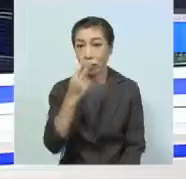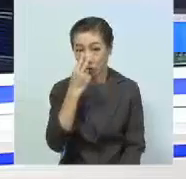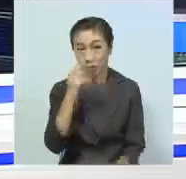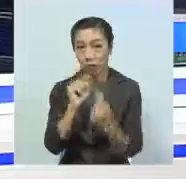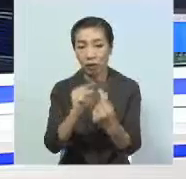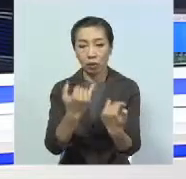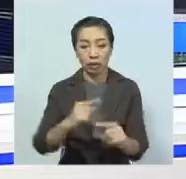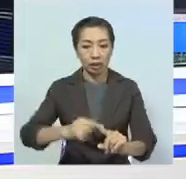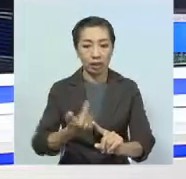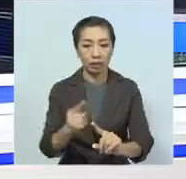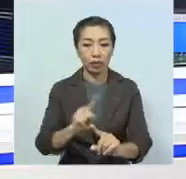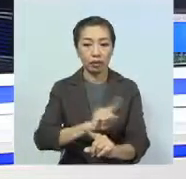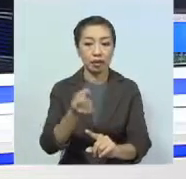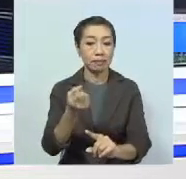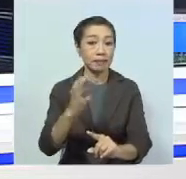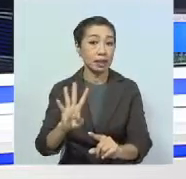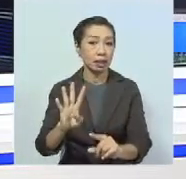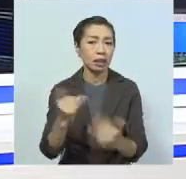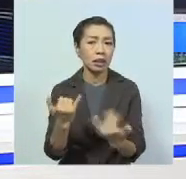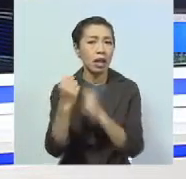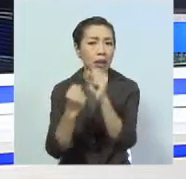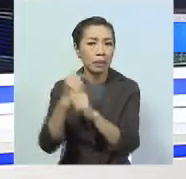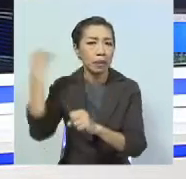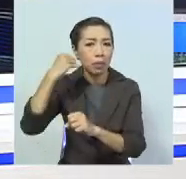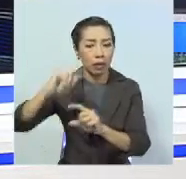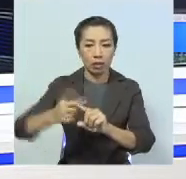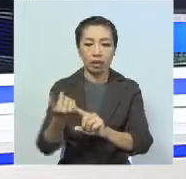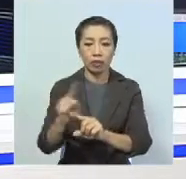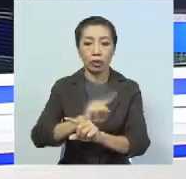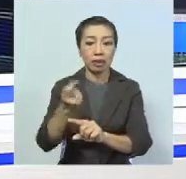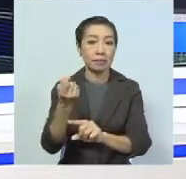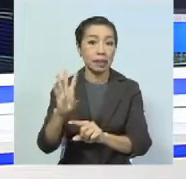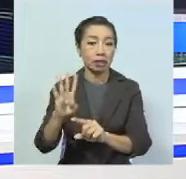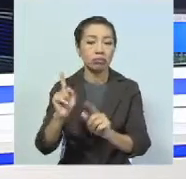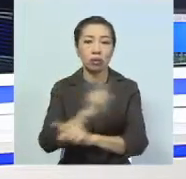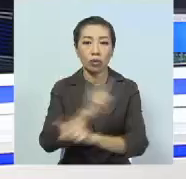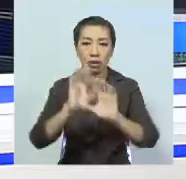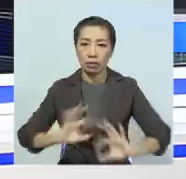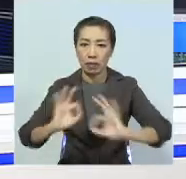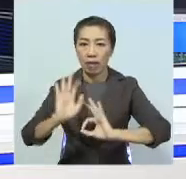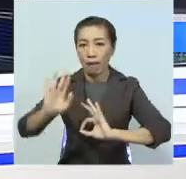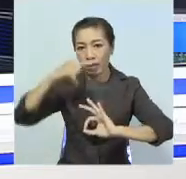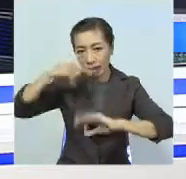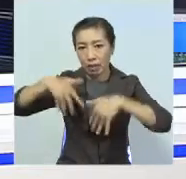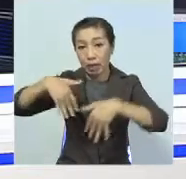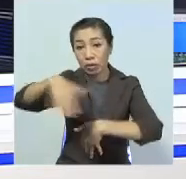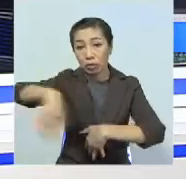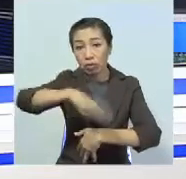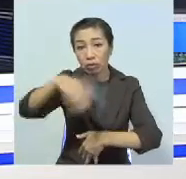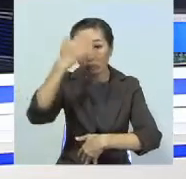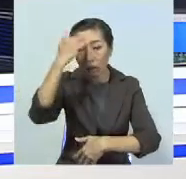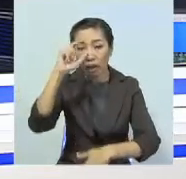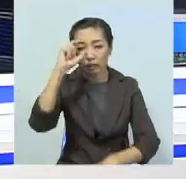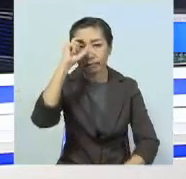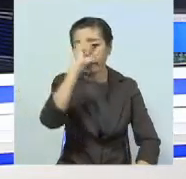คะวันนี้14พฤศจิกายนซึ่งในทุกๆปีวันที่14พฤศจิกายนถือว่าเป็น1วันสำคัญของคนไทยค่ะที่พระบาทสมเด็จพระ